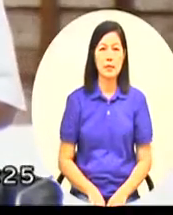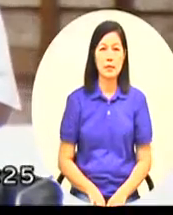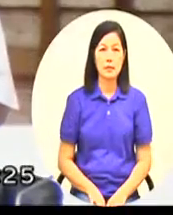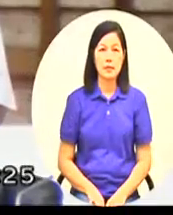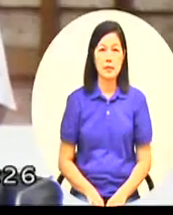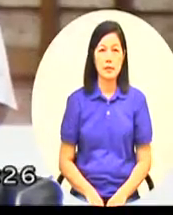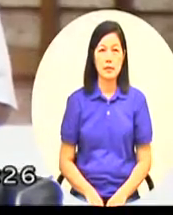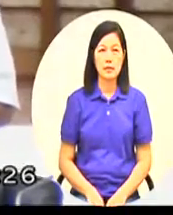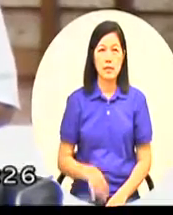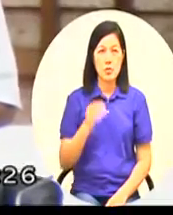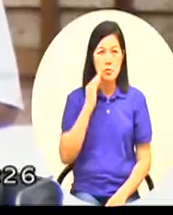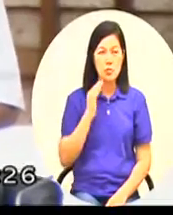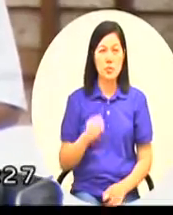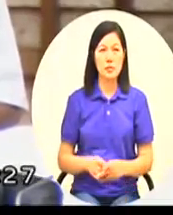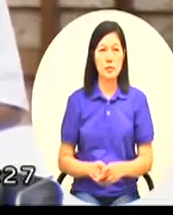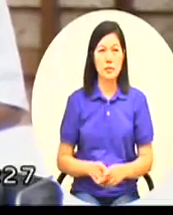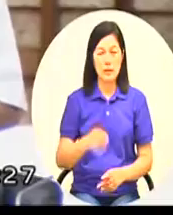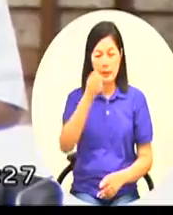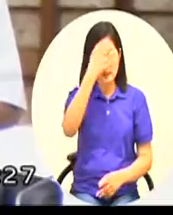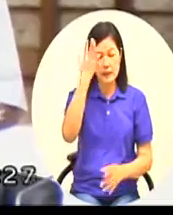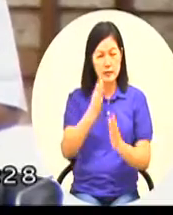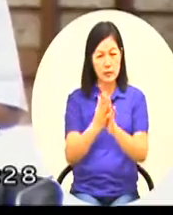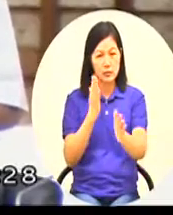少年队哦的一个